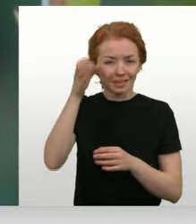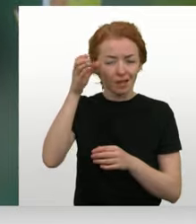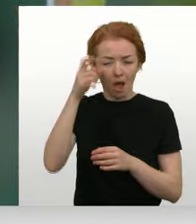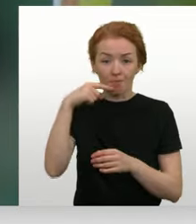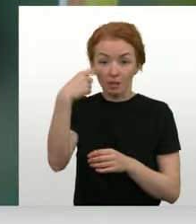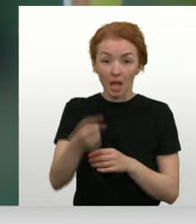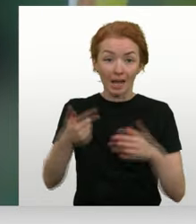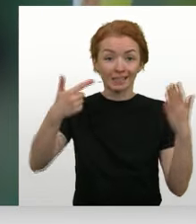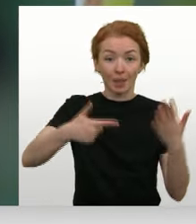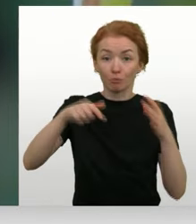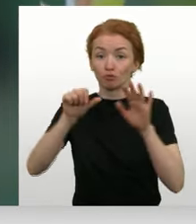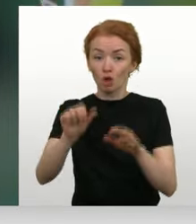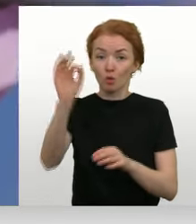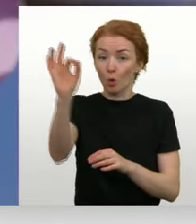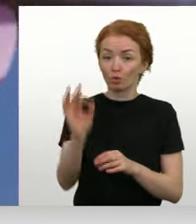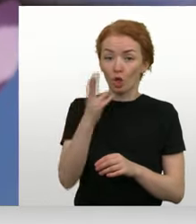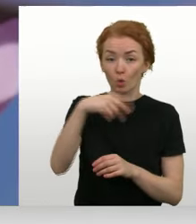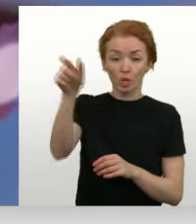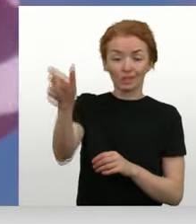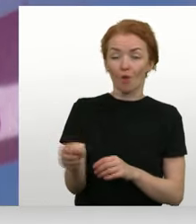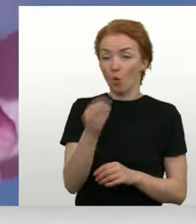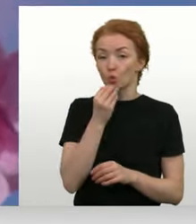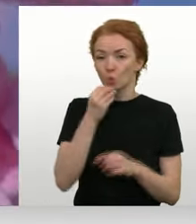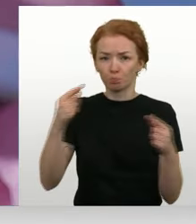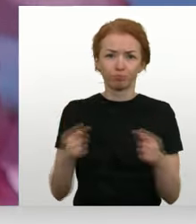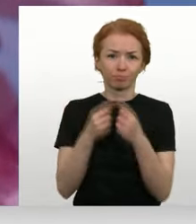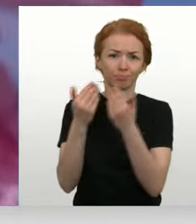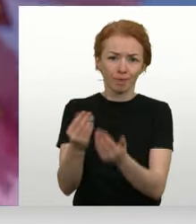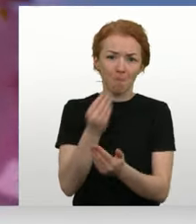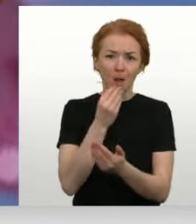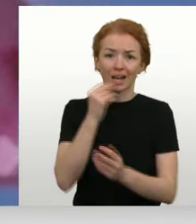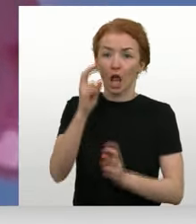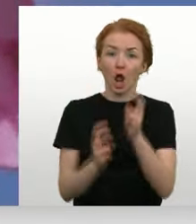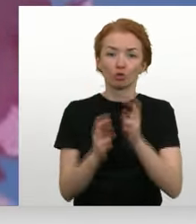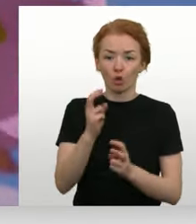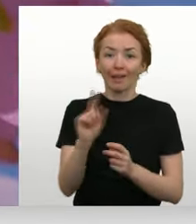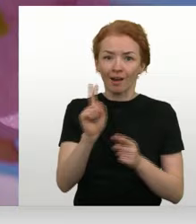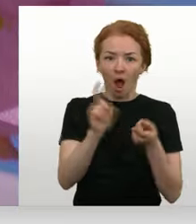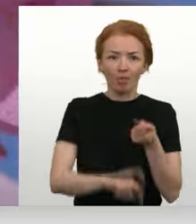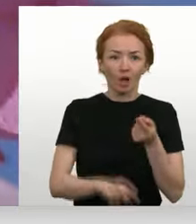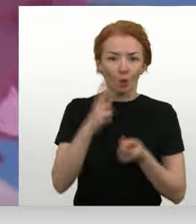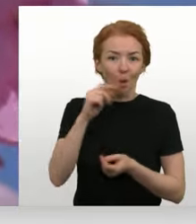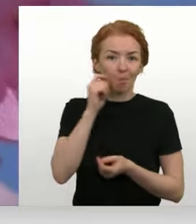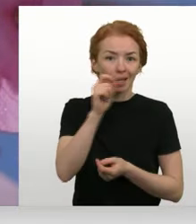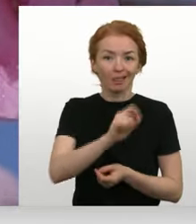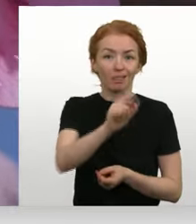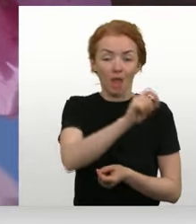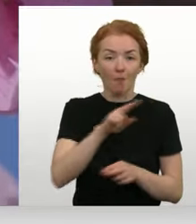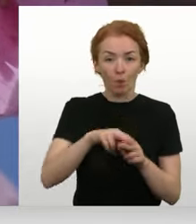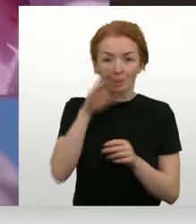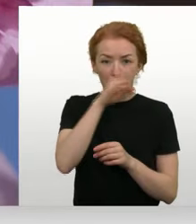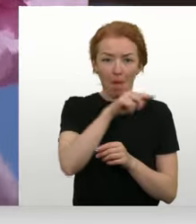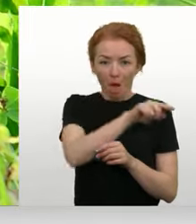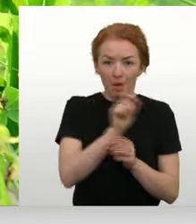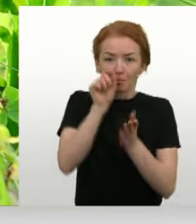pat 76% no cilvēku uzturam paredzētās pārtikas ražošanas ir atkarīgs no bitēm un to spējas